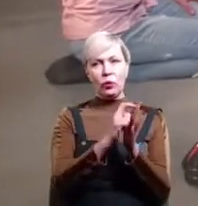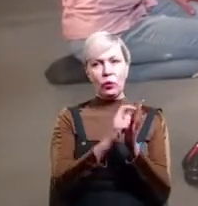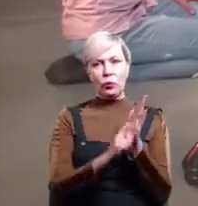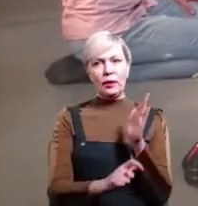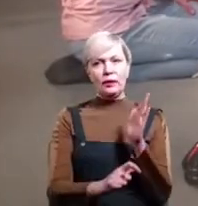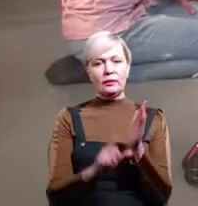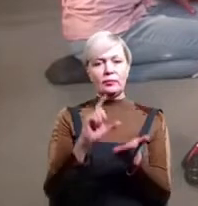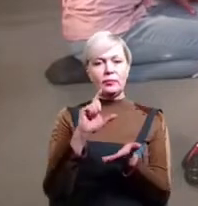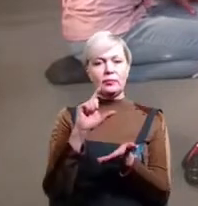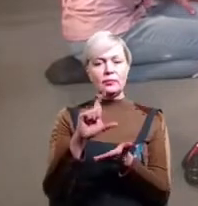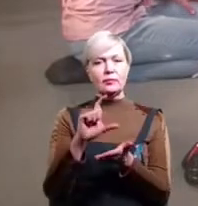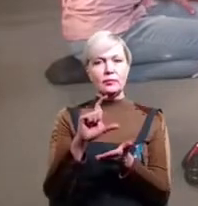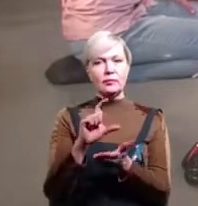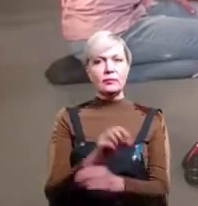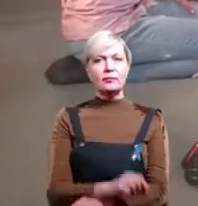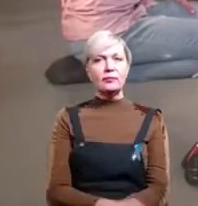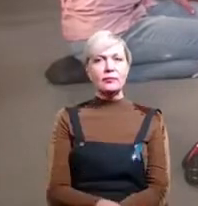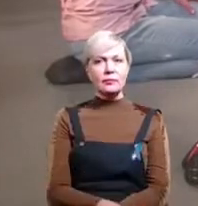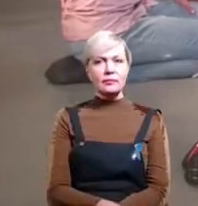Все длиннее.